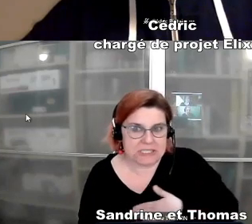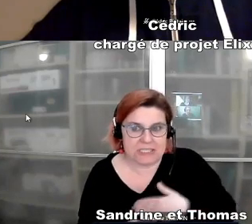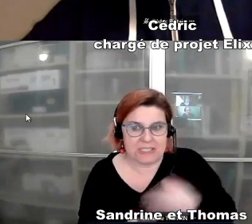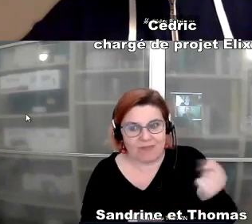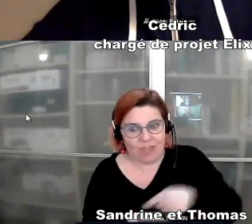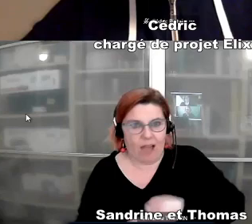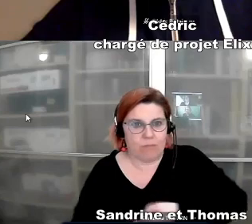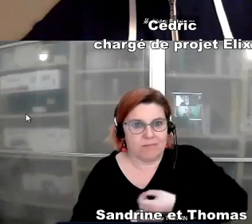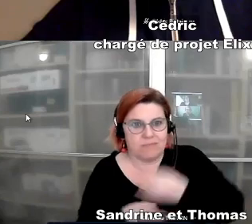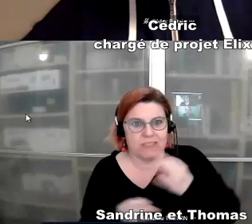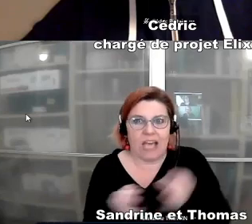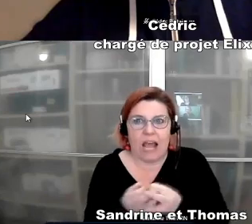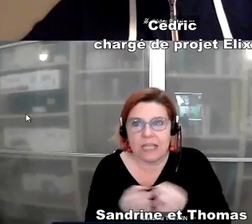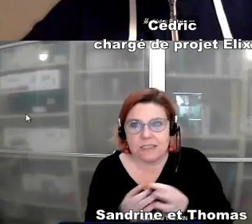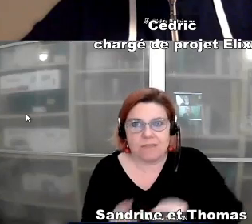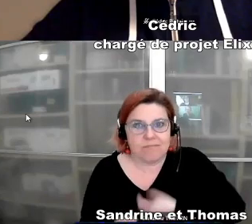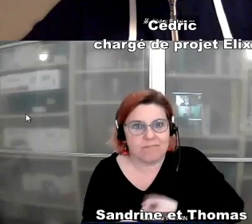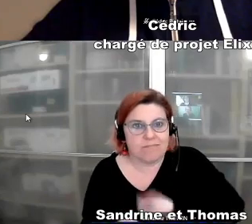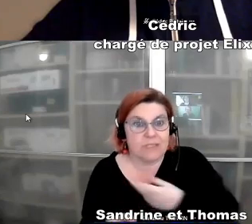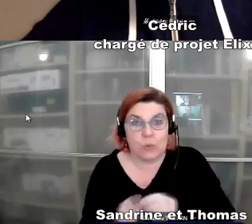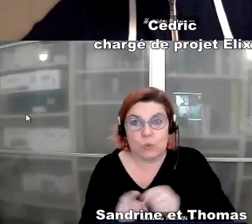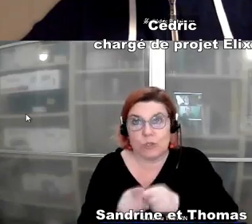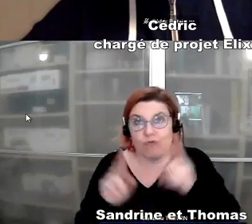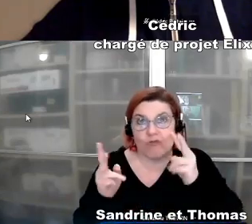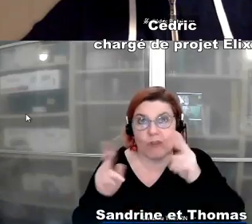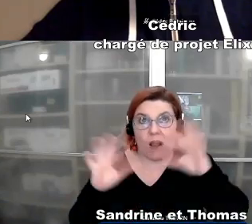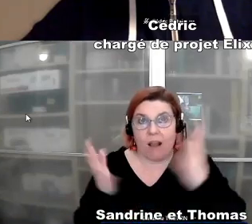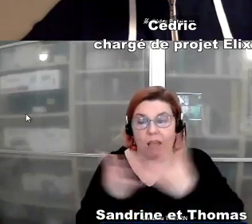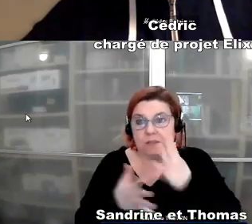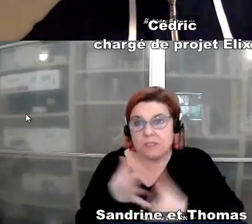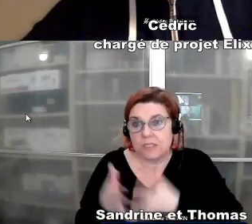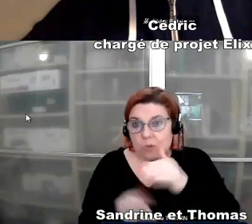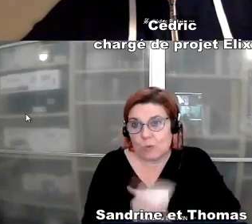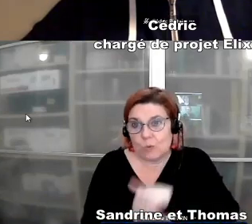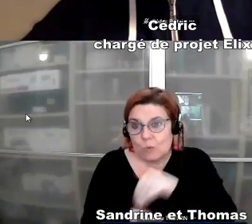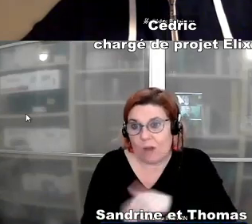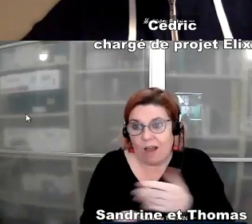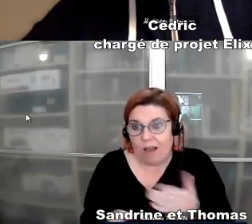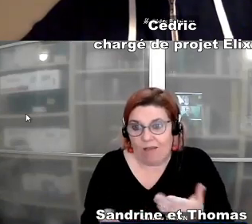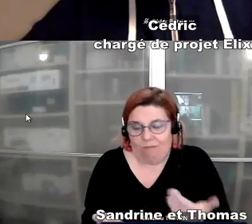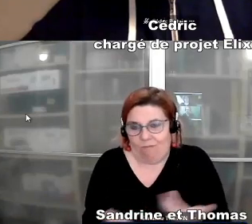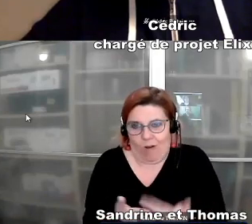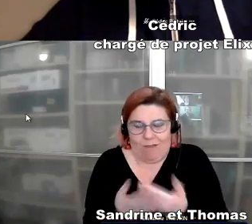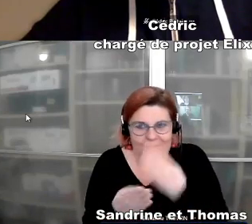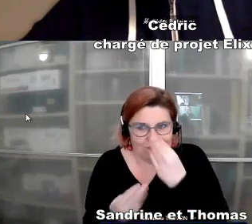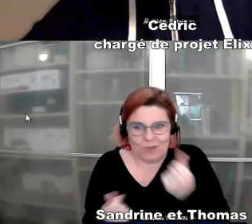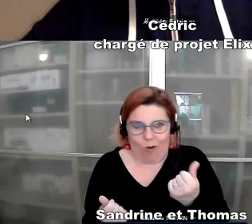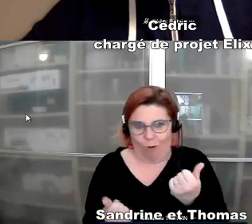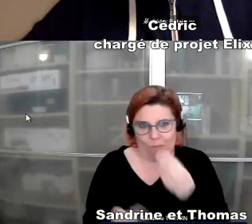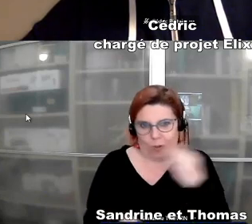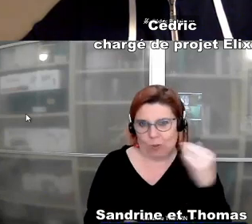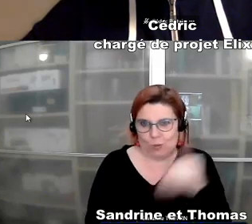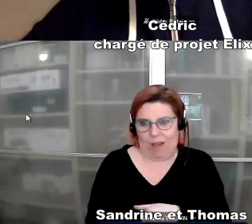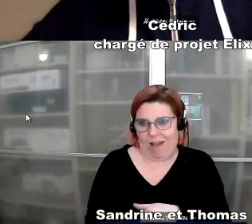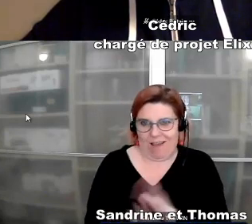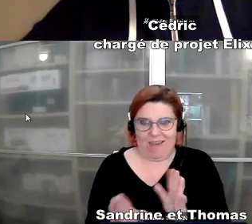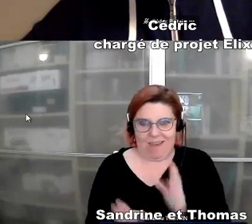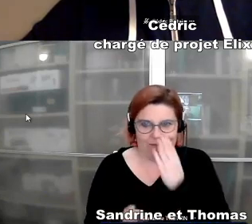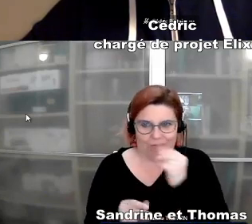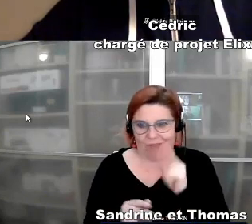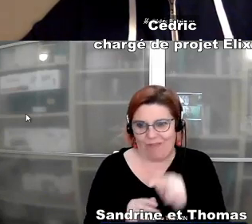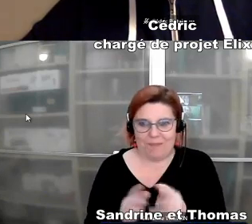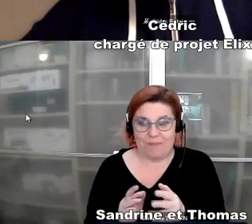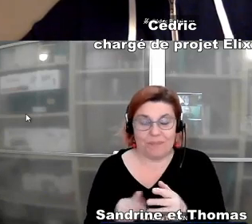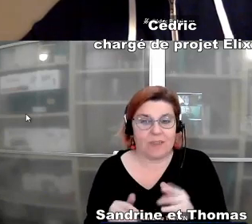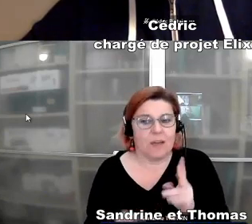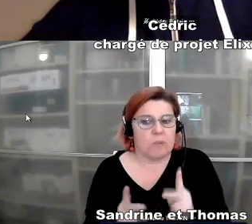d'Helix et puis plus généralement de langue des signes française ce soir. Voilà, je pense qu'on va passer une bonne petite soirée. Du coup, je